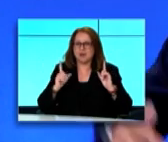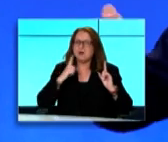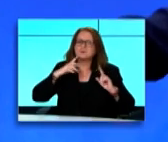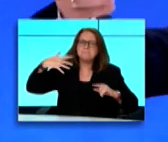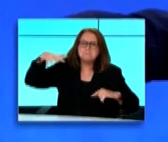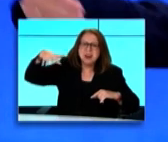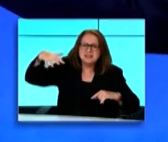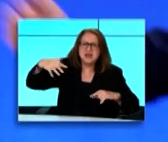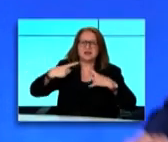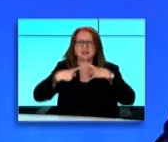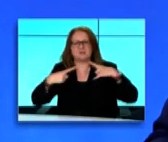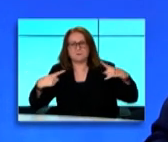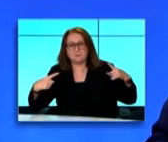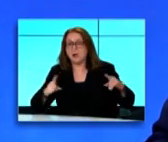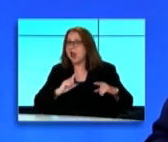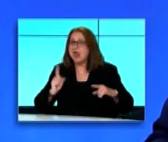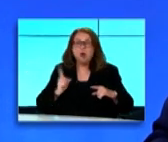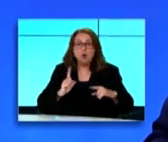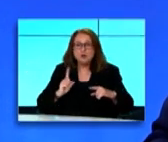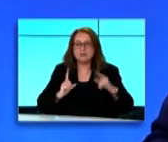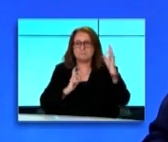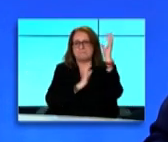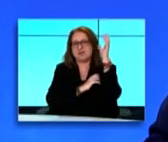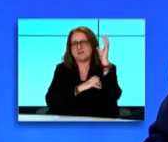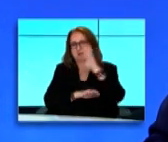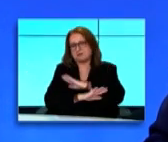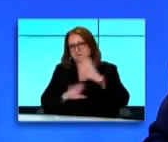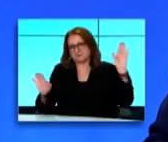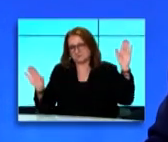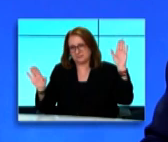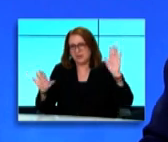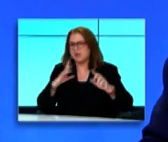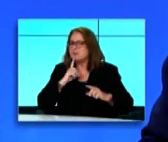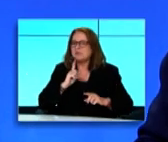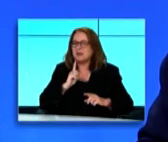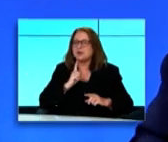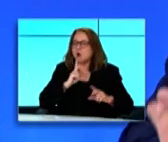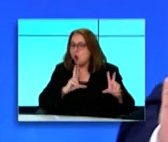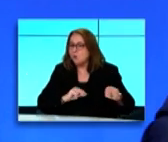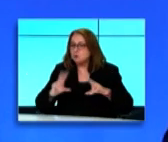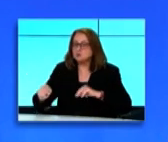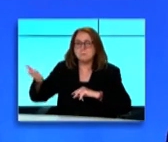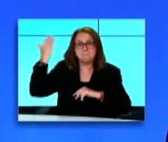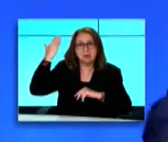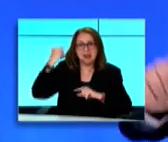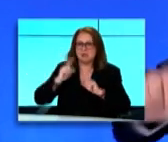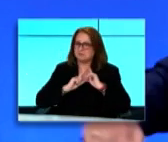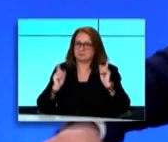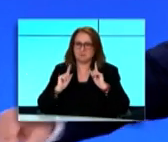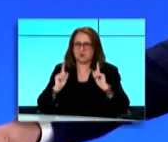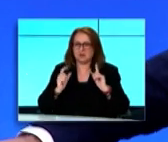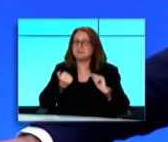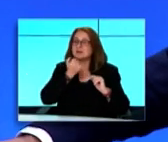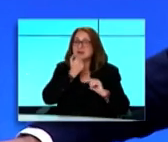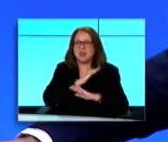το ίδιο λάθος το οποίο μπορεί να έγινε στο παρελθόν. Και κάτι ακόμα. Αν πρέπει να κόβονται κάποια δέντρα για να σώζονται